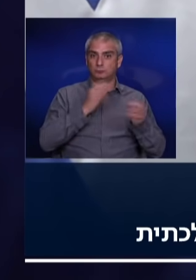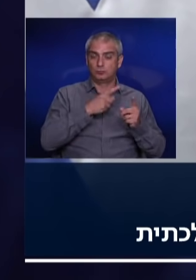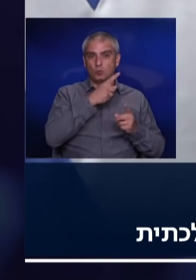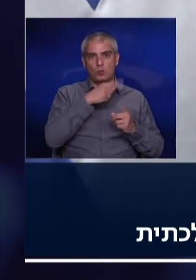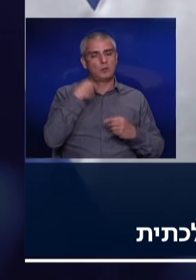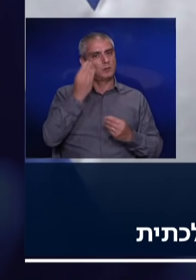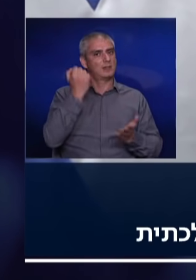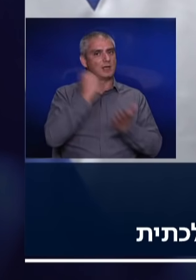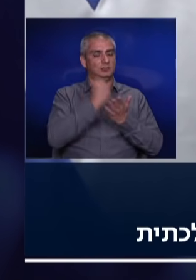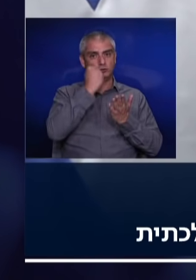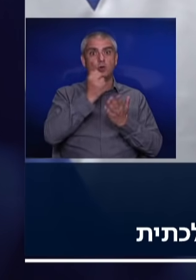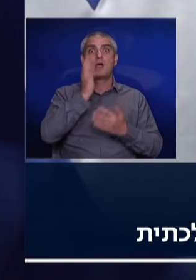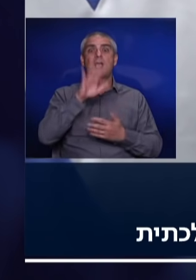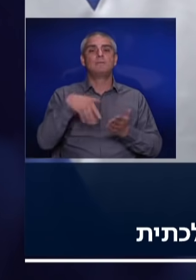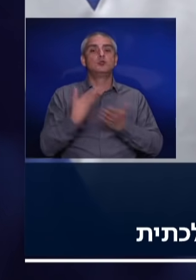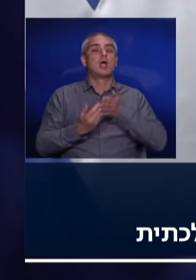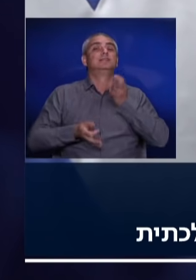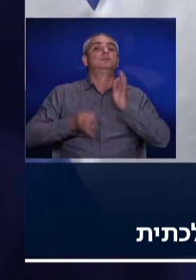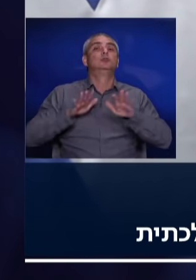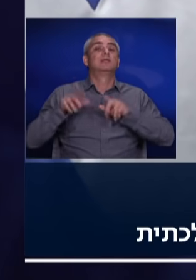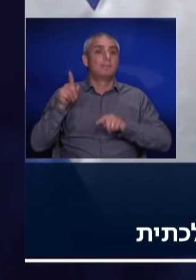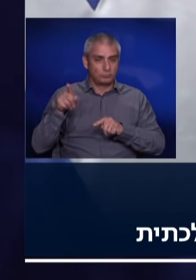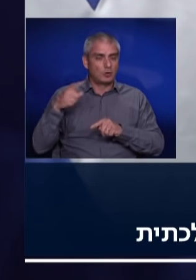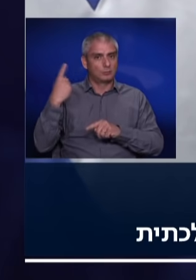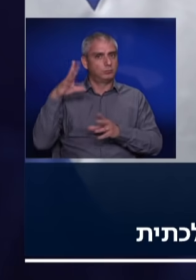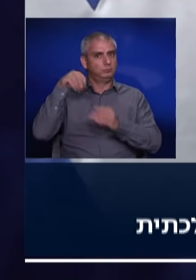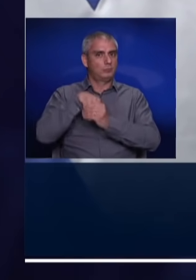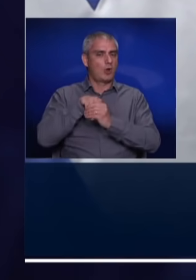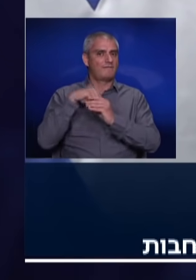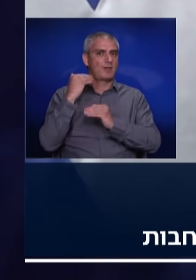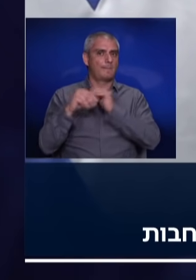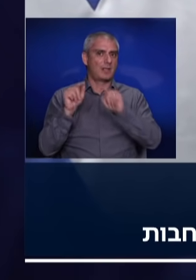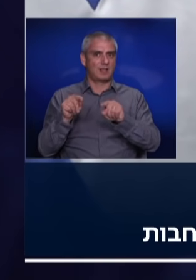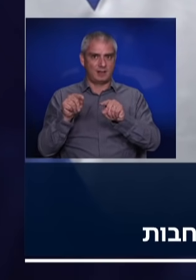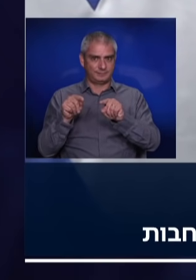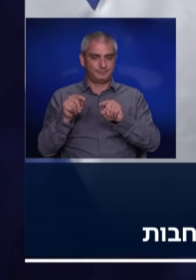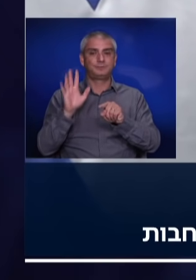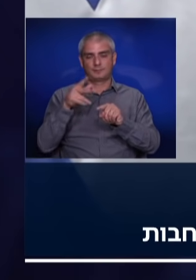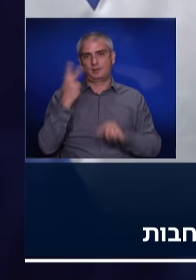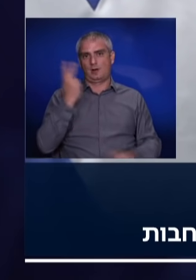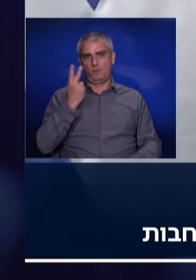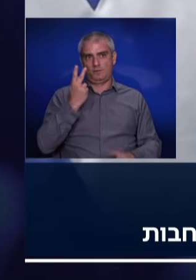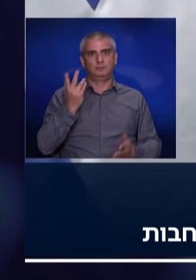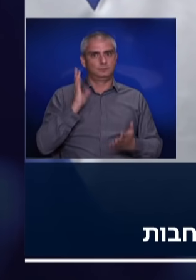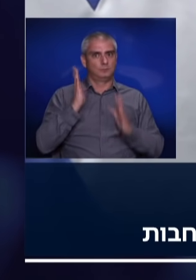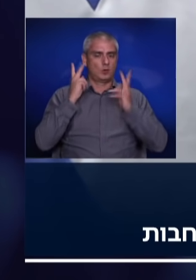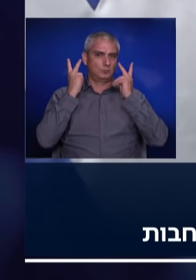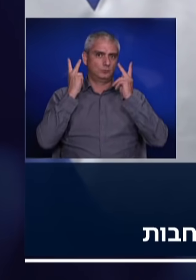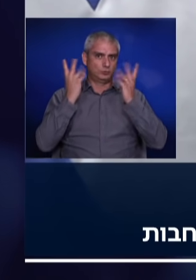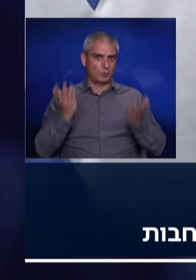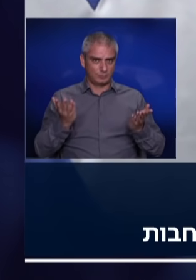אור ירוק, אלא שהיועץ המשפטי לממשלה היה מעורב בתהליך הזה. וגם זאת כמובן נקודה מאוד